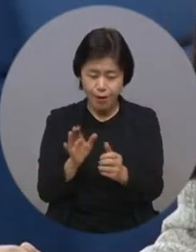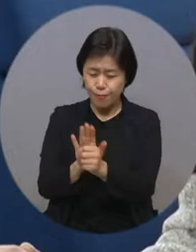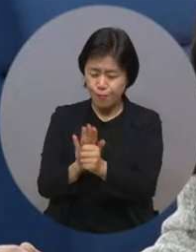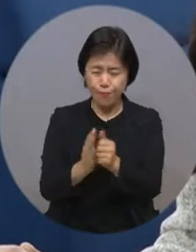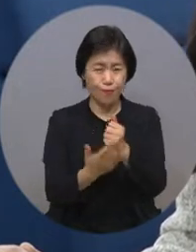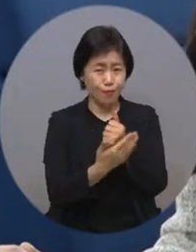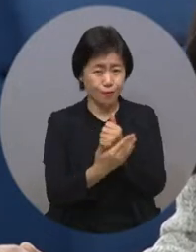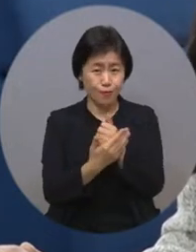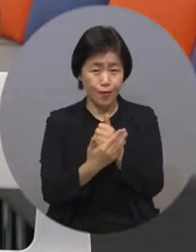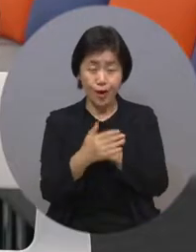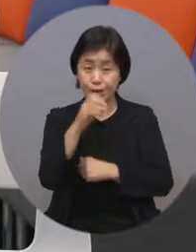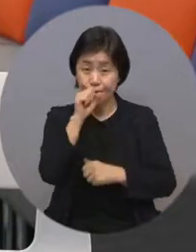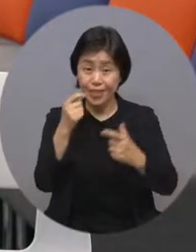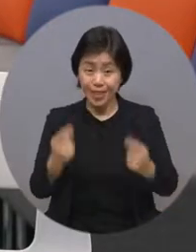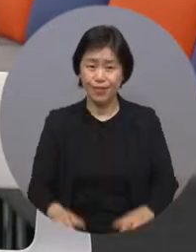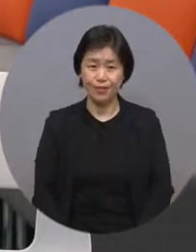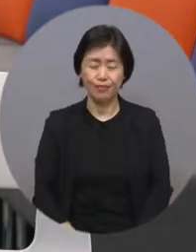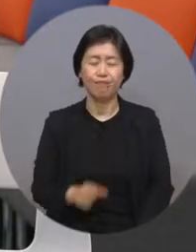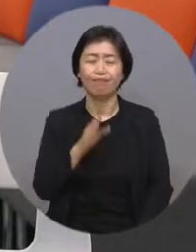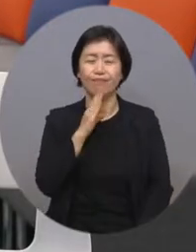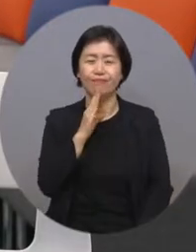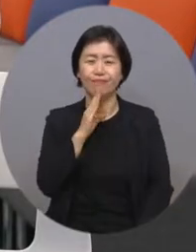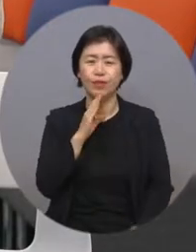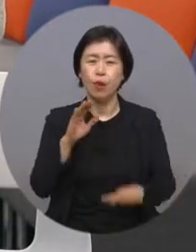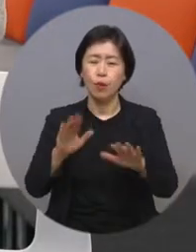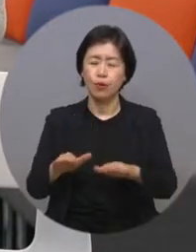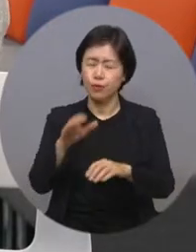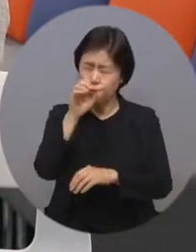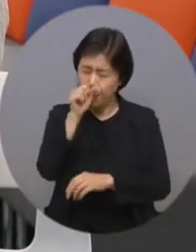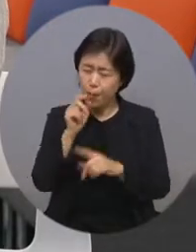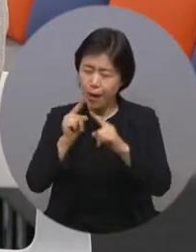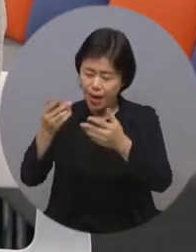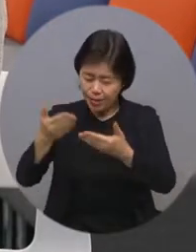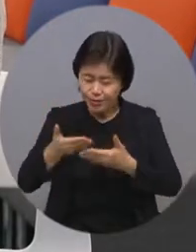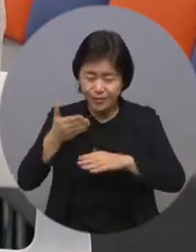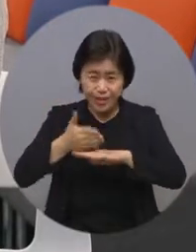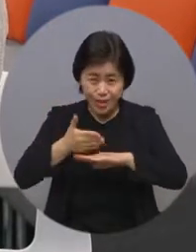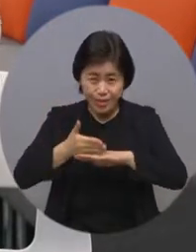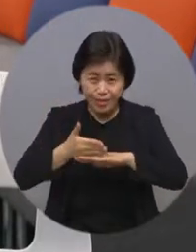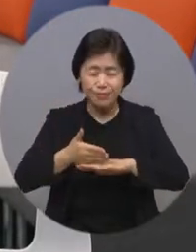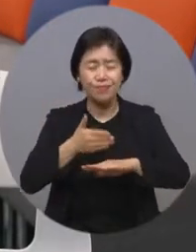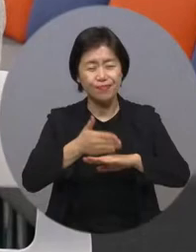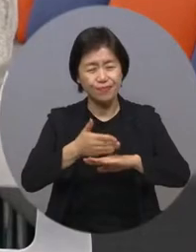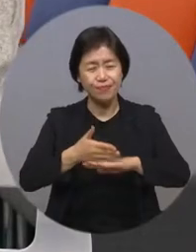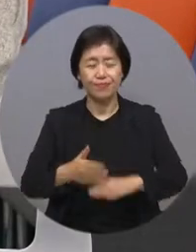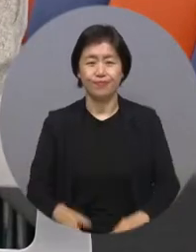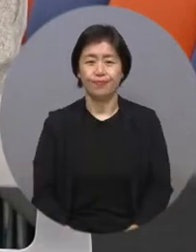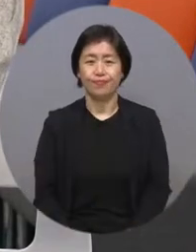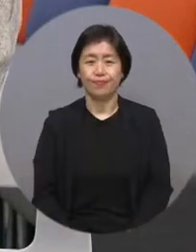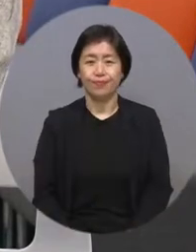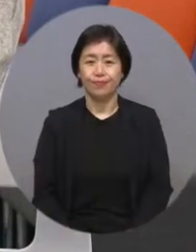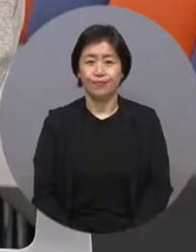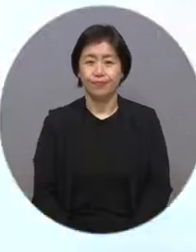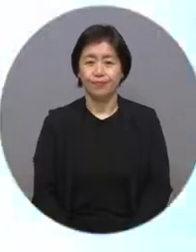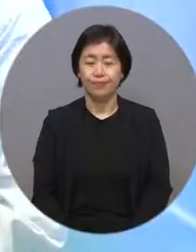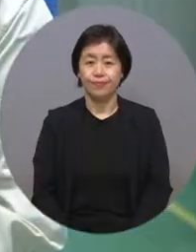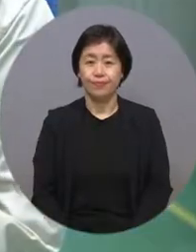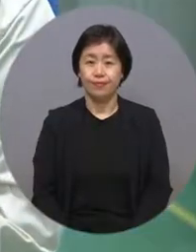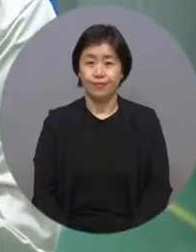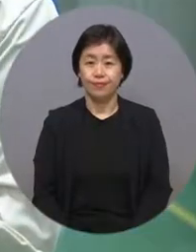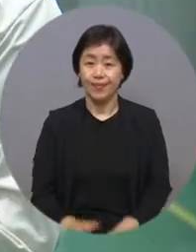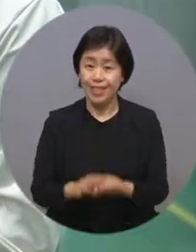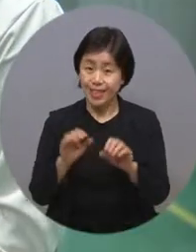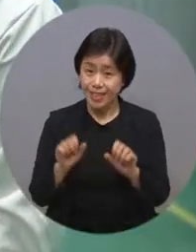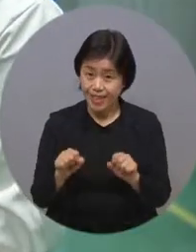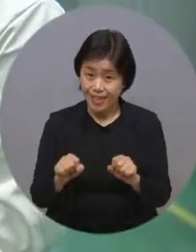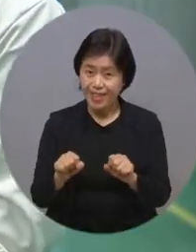나갔으면 좋겠습니다. 네. 너무 귀한 시간 내주시고 좋은 말씀 해주셔서 감사드립니다. 네, 감사합니다. 감사합니다. 네.